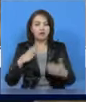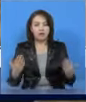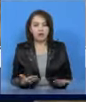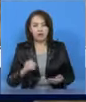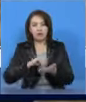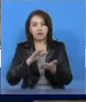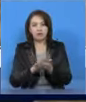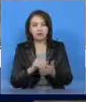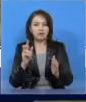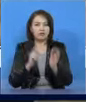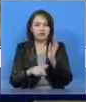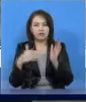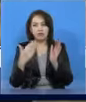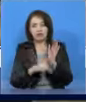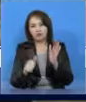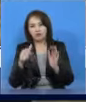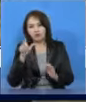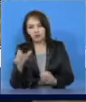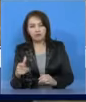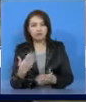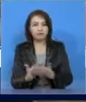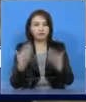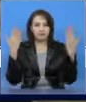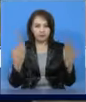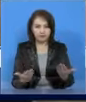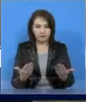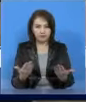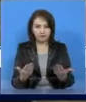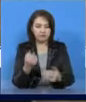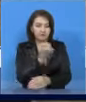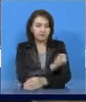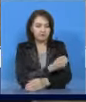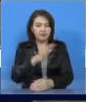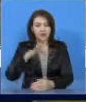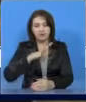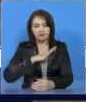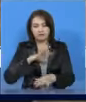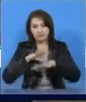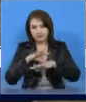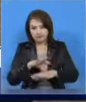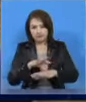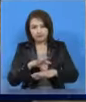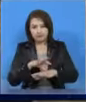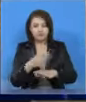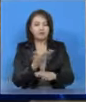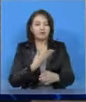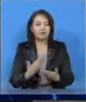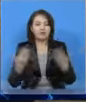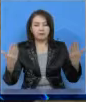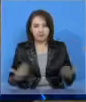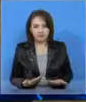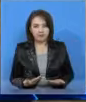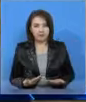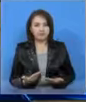саны 70601 адам. Қазіргі таңда екпе алу жүргізілуде. Біздер